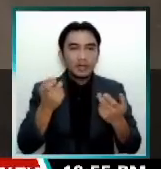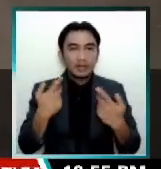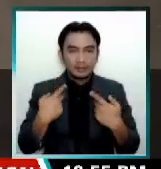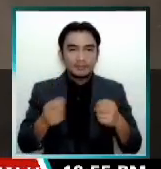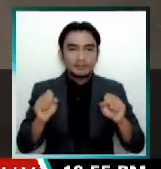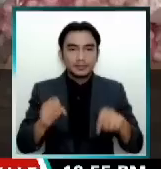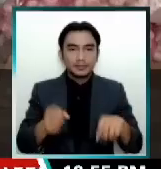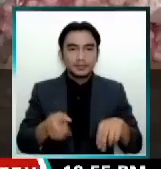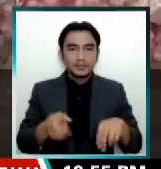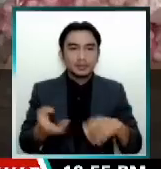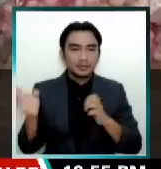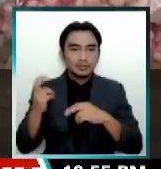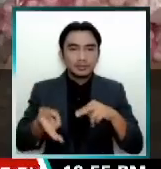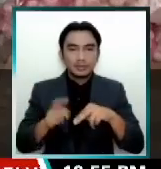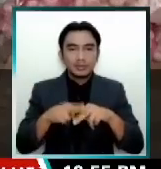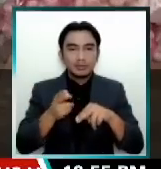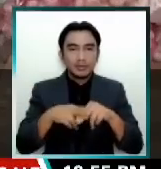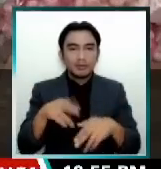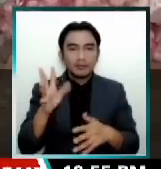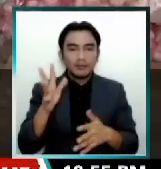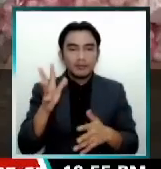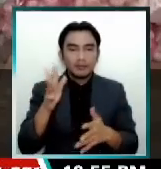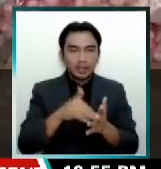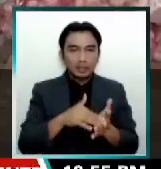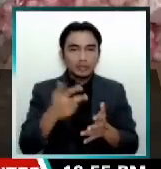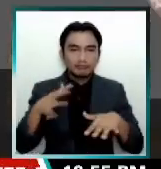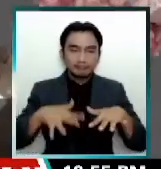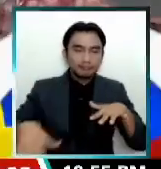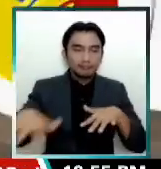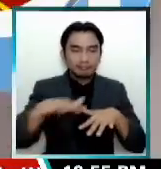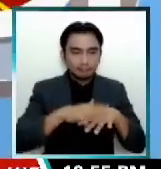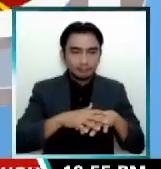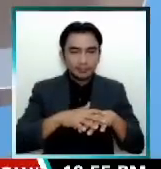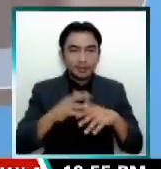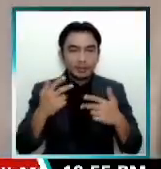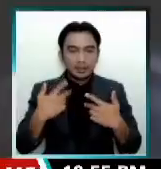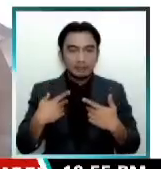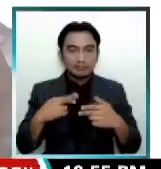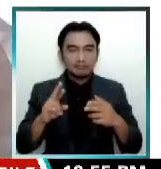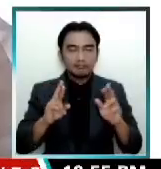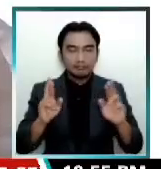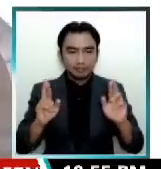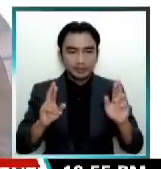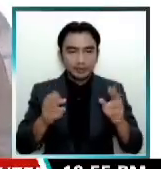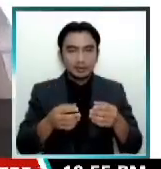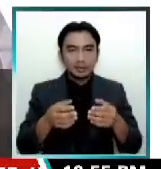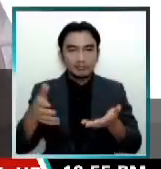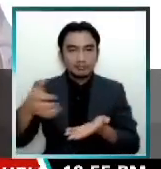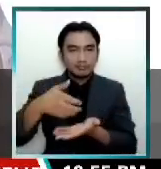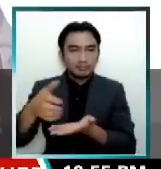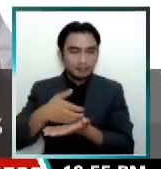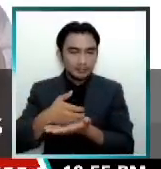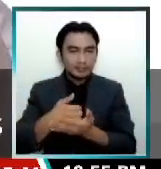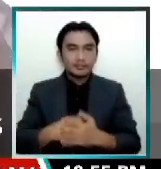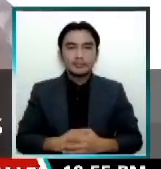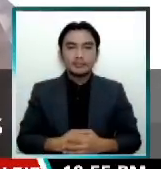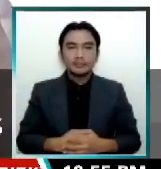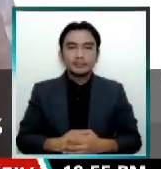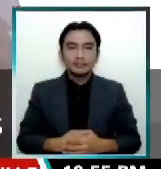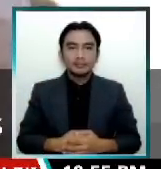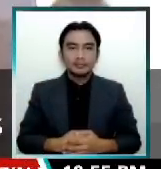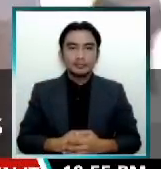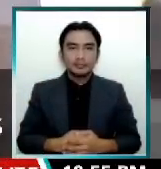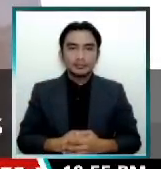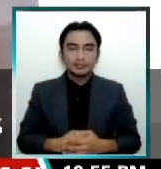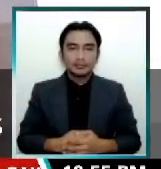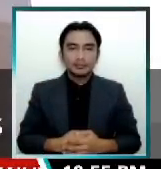5,000 metric tons dahil aani na rin ang mga onion grower ngayong buwan. Planong pagbuo ng Maharlika Wealth Fund na